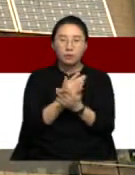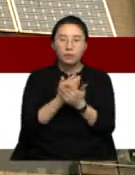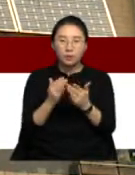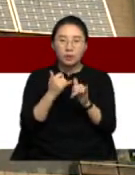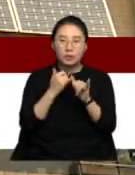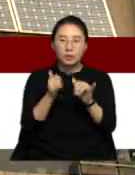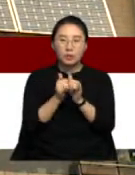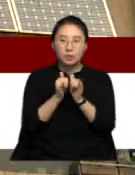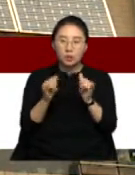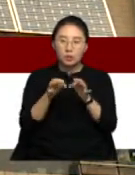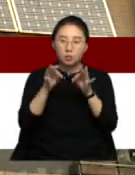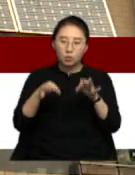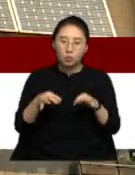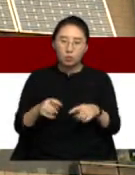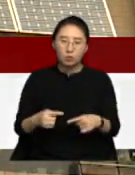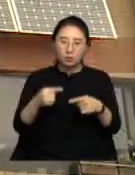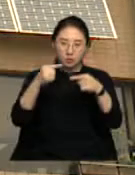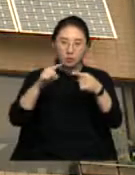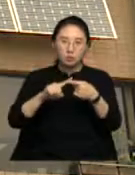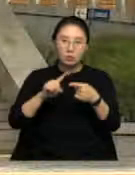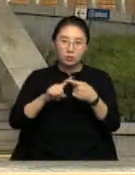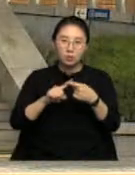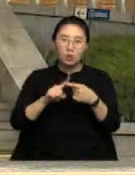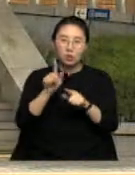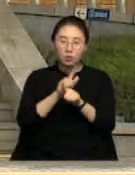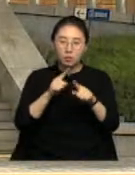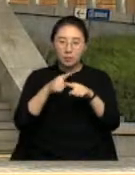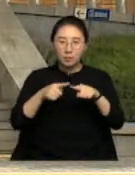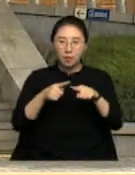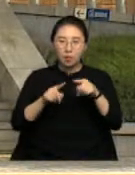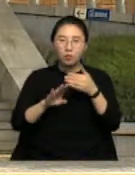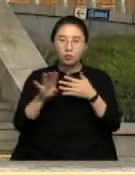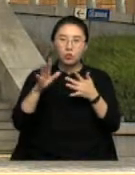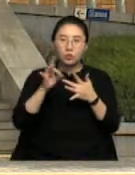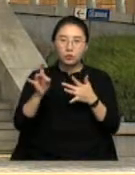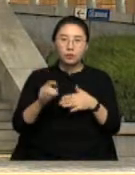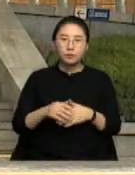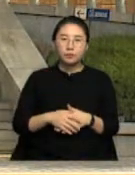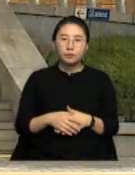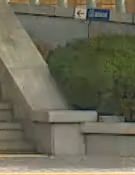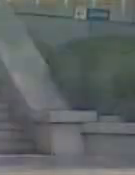수상자는 그동안 쌓은 공적에 관한 소정의 심사를 거쳐 선정됩니다.